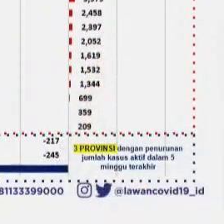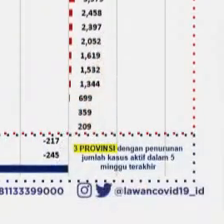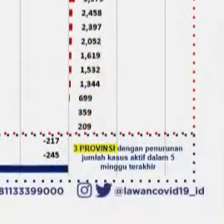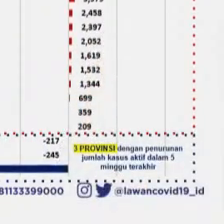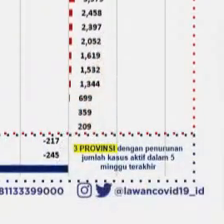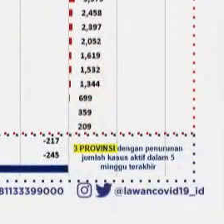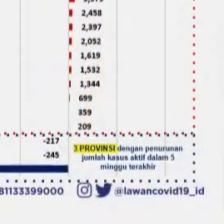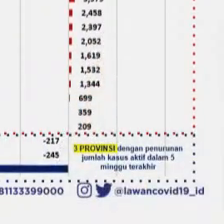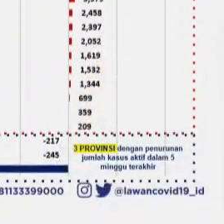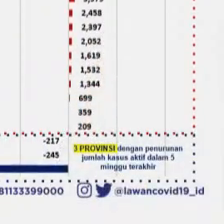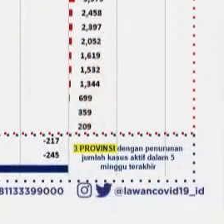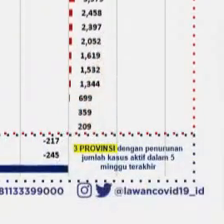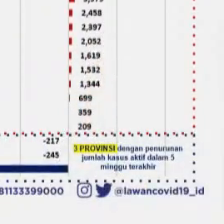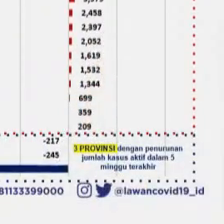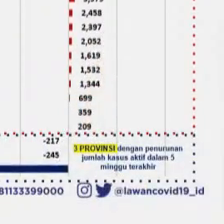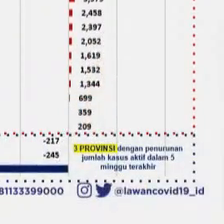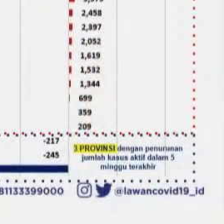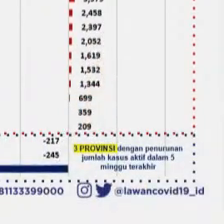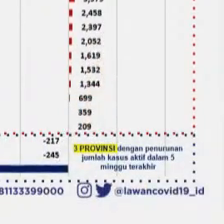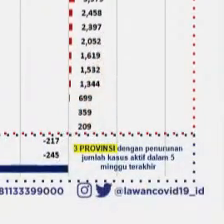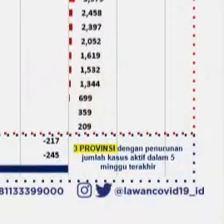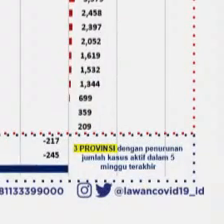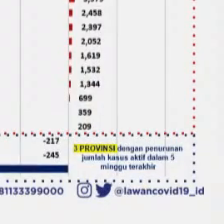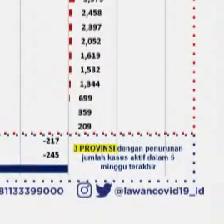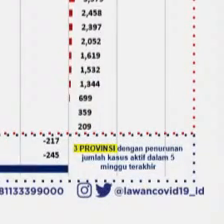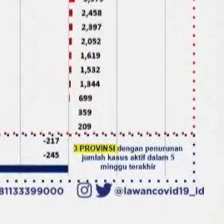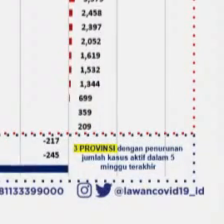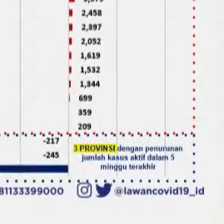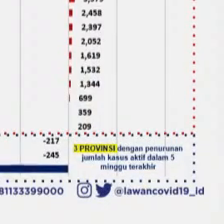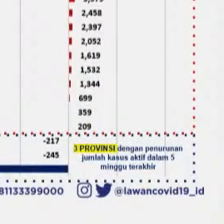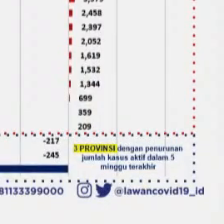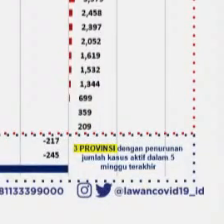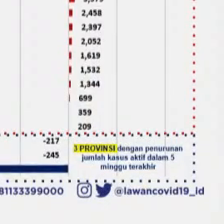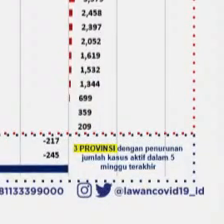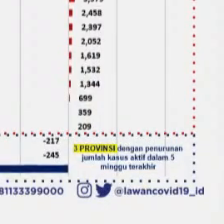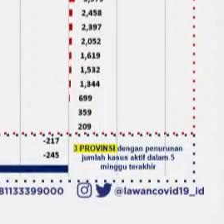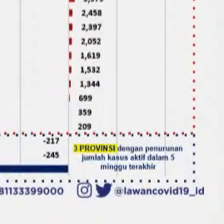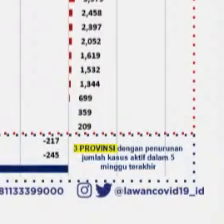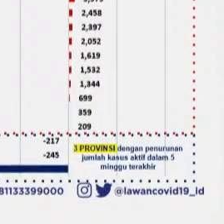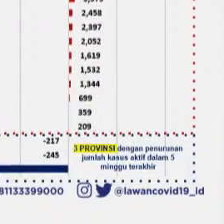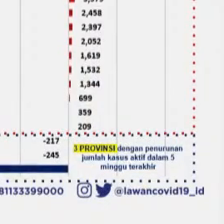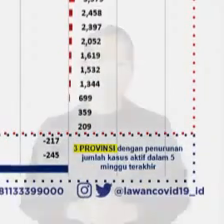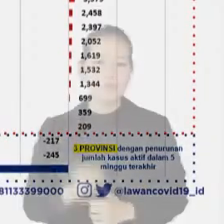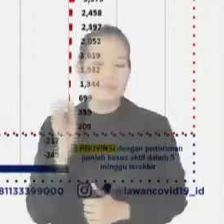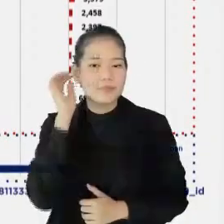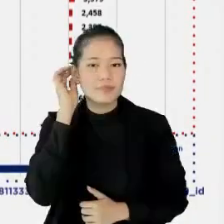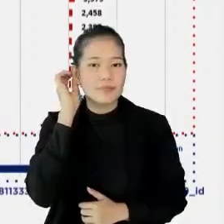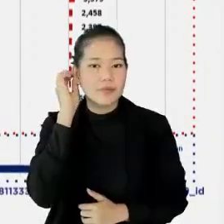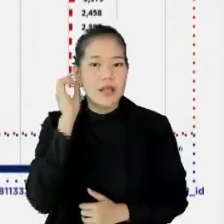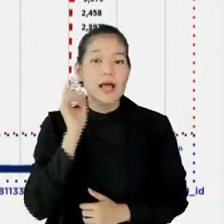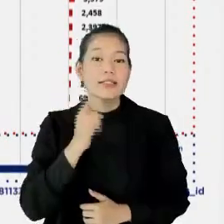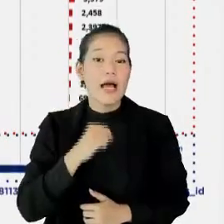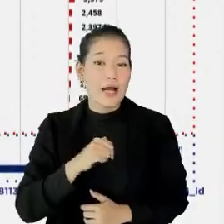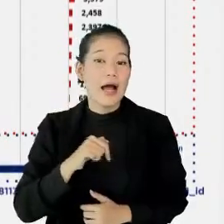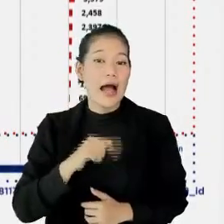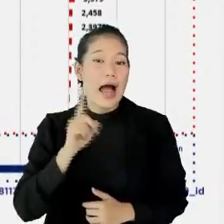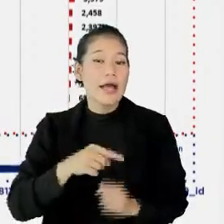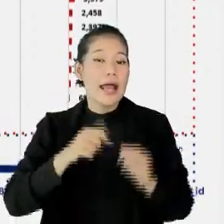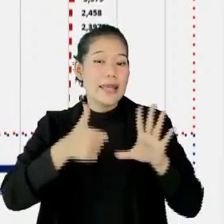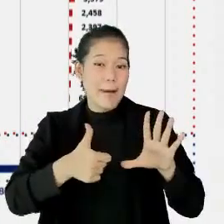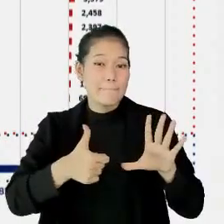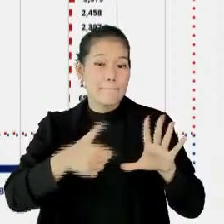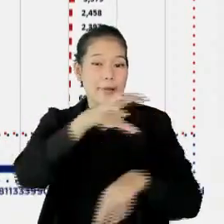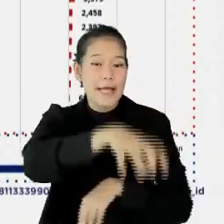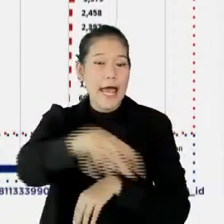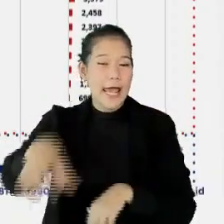melanjutkan pelaksanaan PPKM level 4 di Pulau non-Jawa dan Bali. Nah, jadi sekarang kita catat dulu ada 6, ini